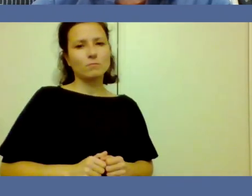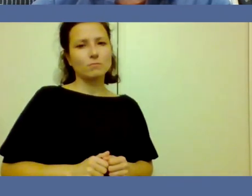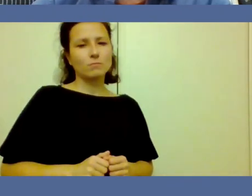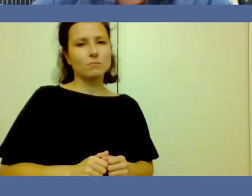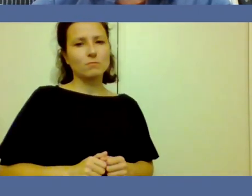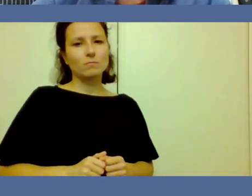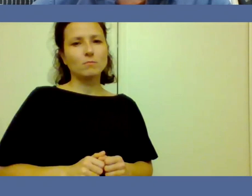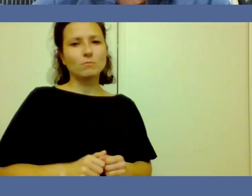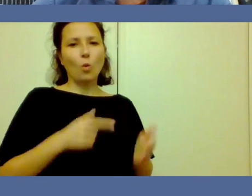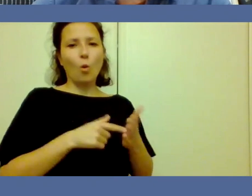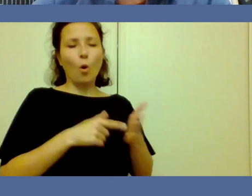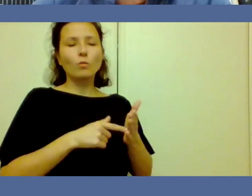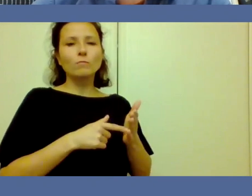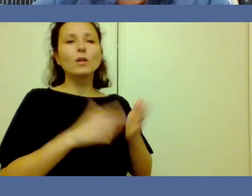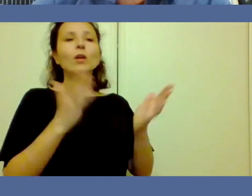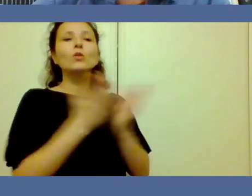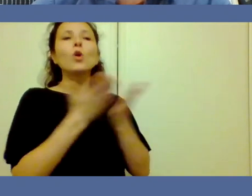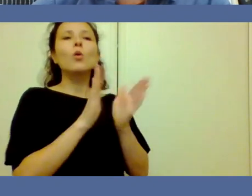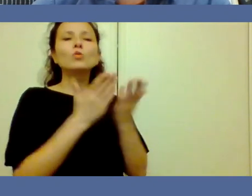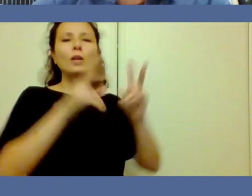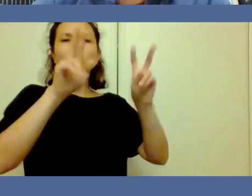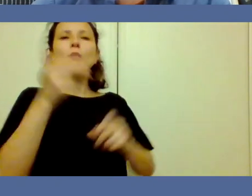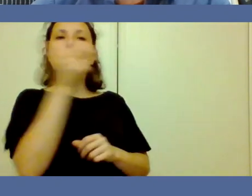O tym jest cała książka, Motyw ukryty.